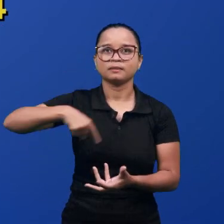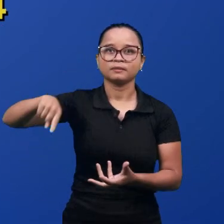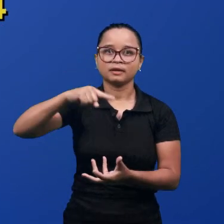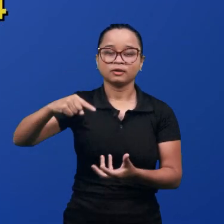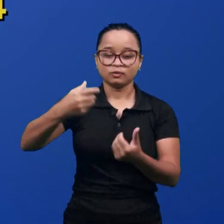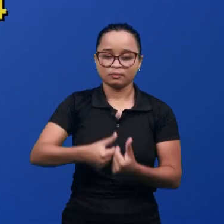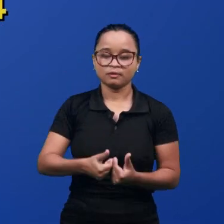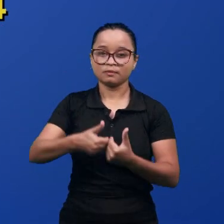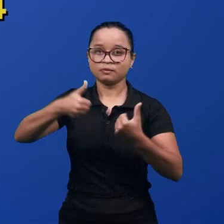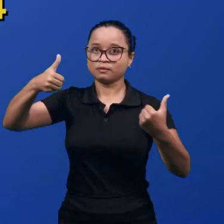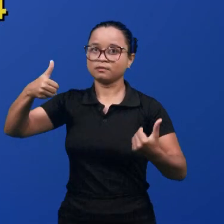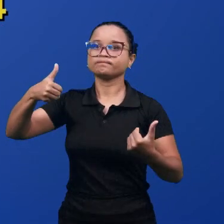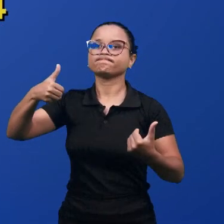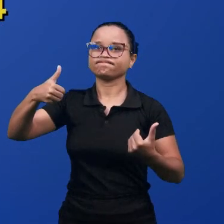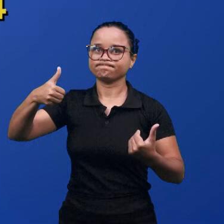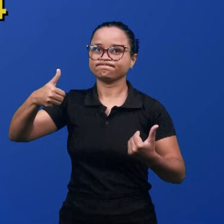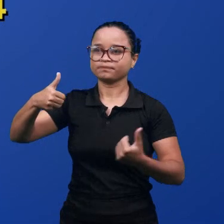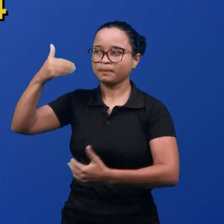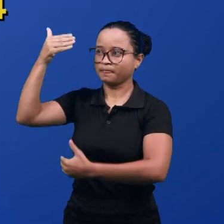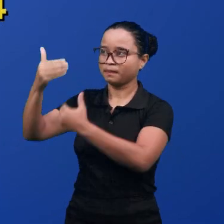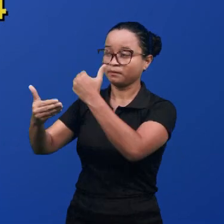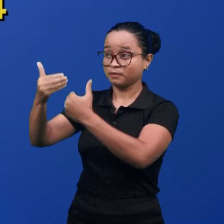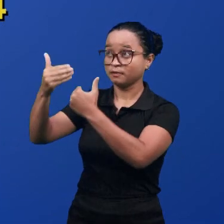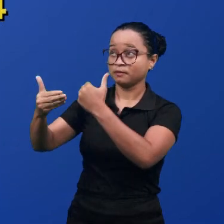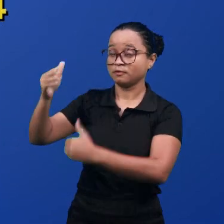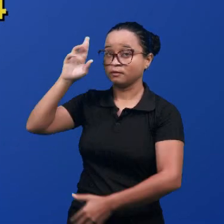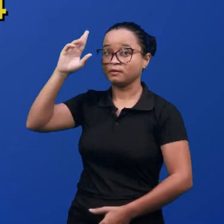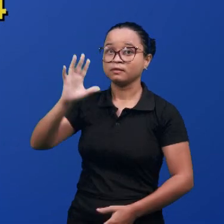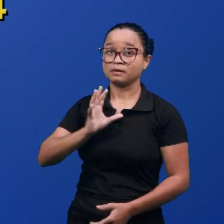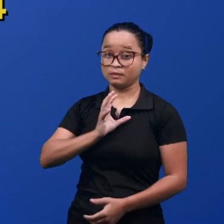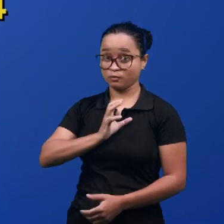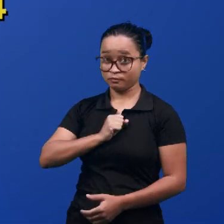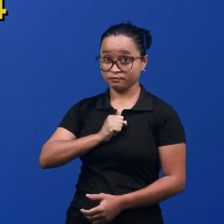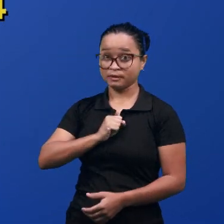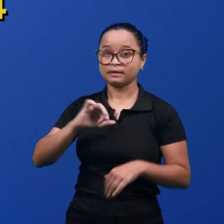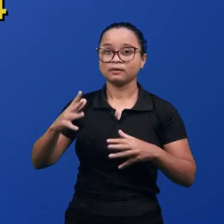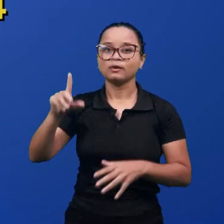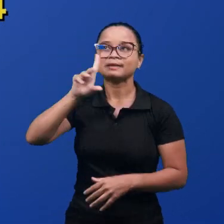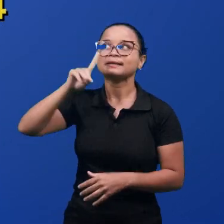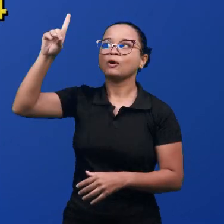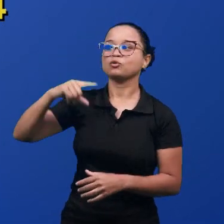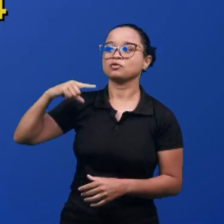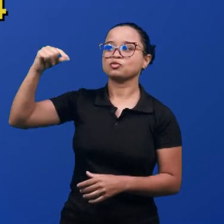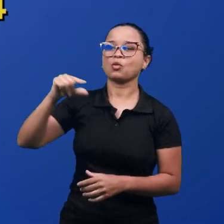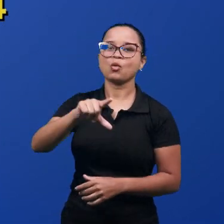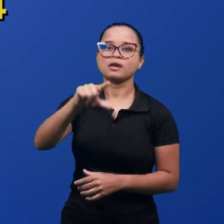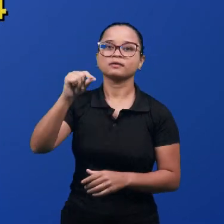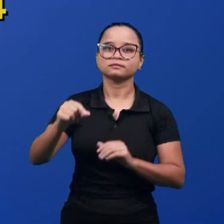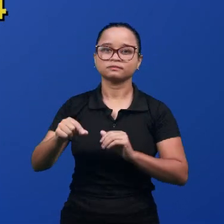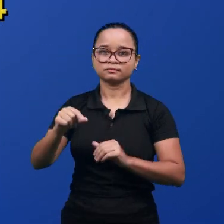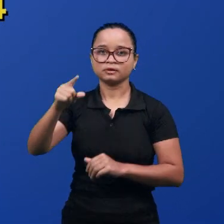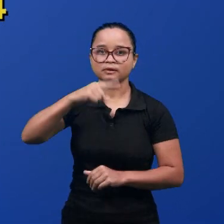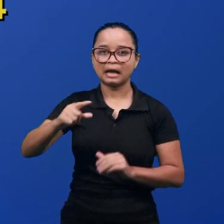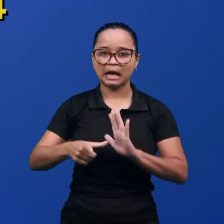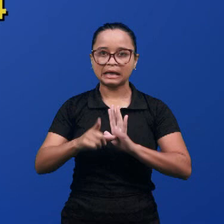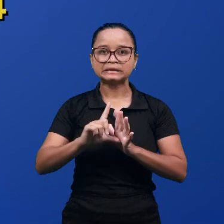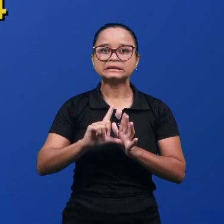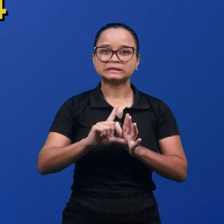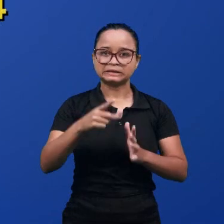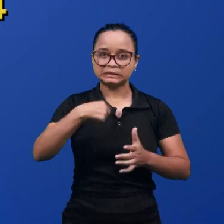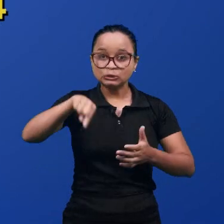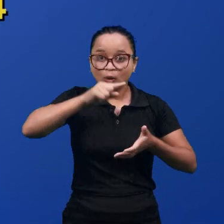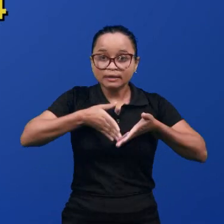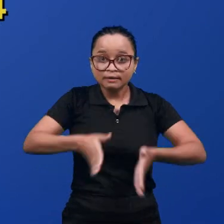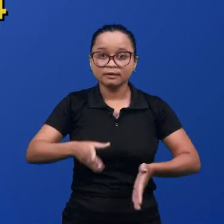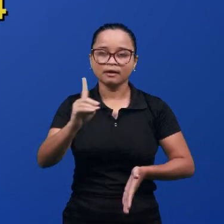saints et irrépréhensibles devant lui en charité. Dieu nous a choisis, pas seulement avant qu'on soit